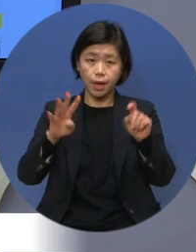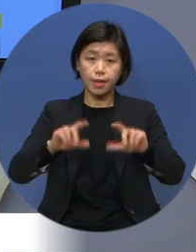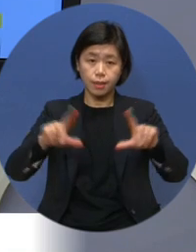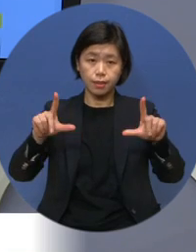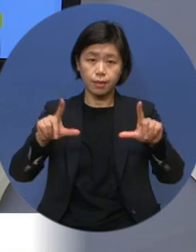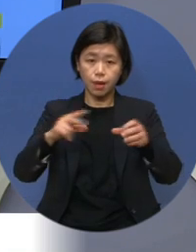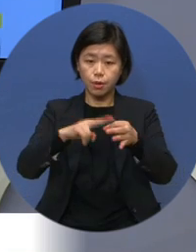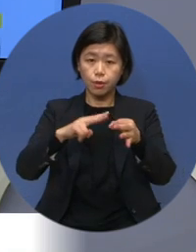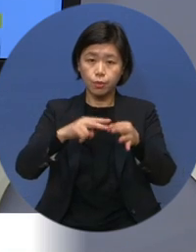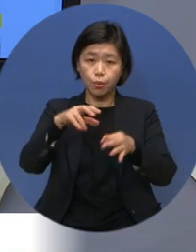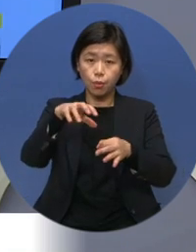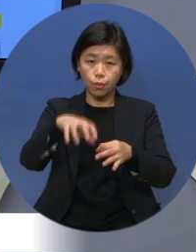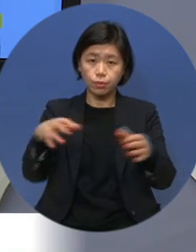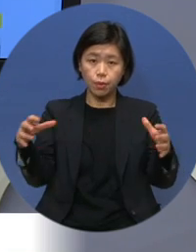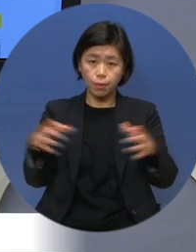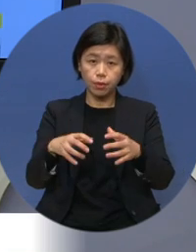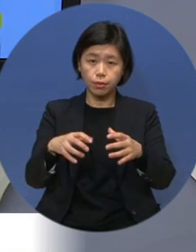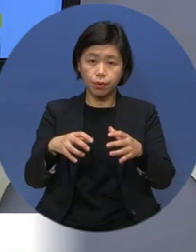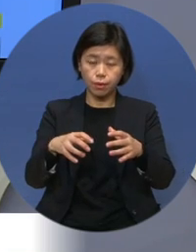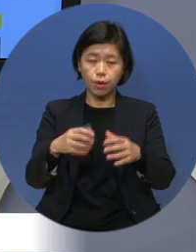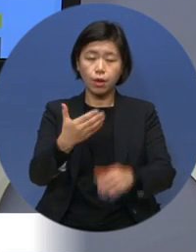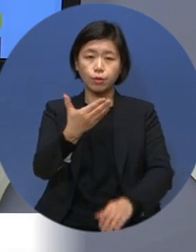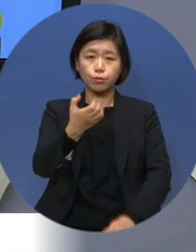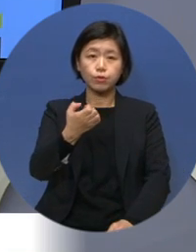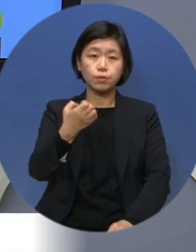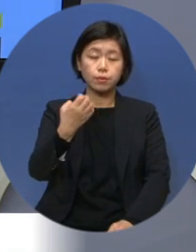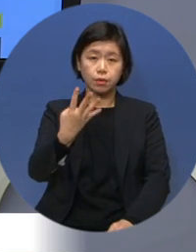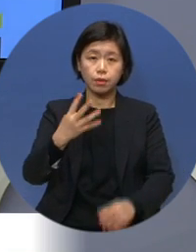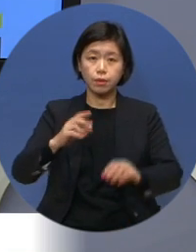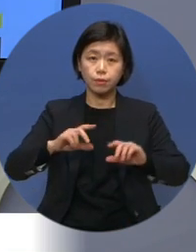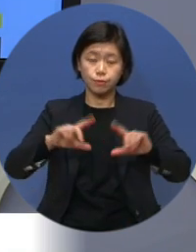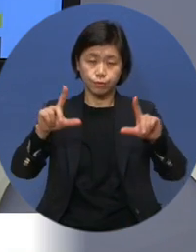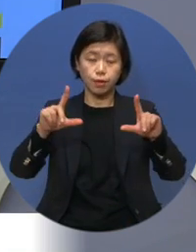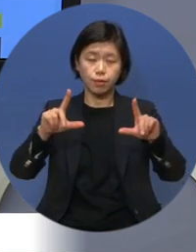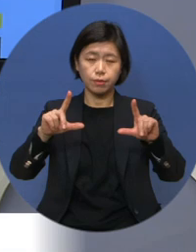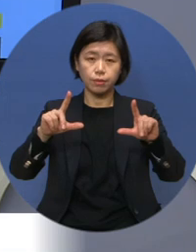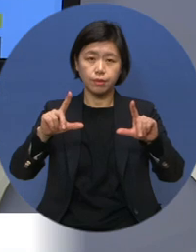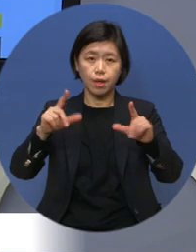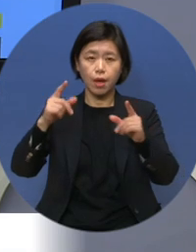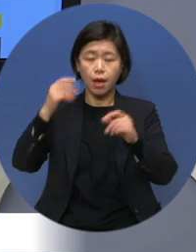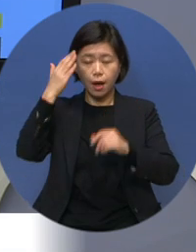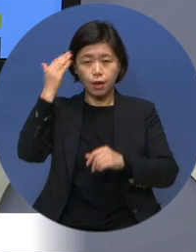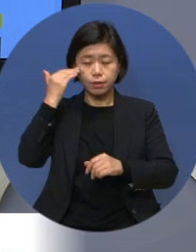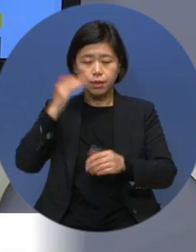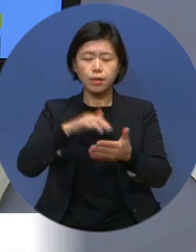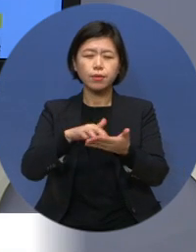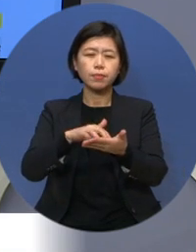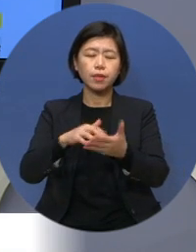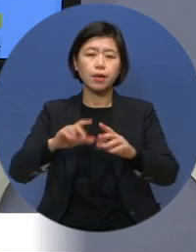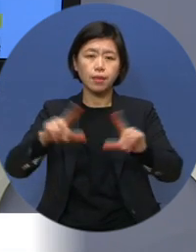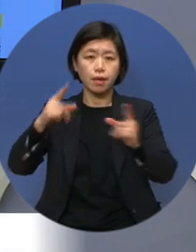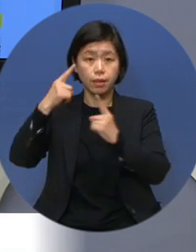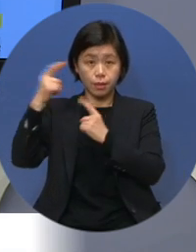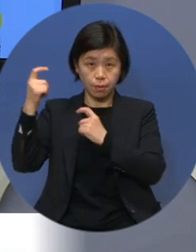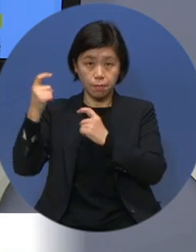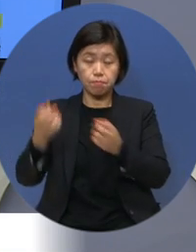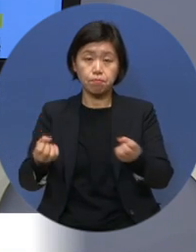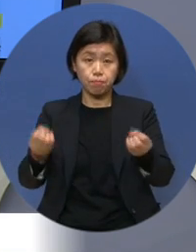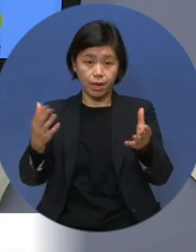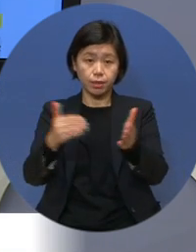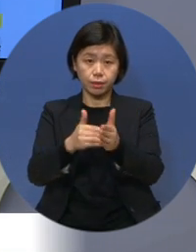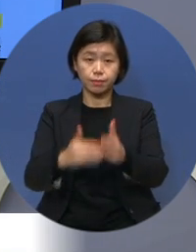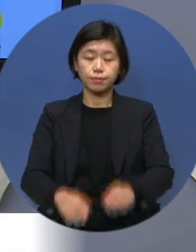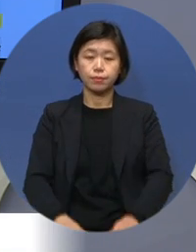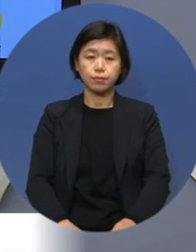14주년 한글 전 짜이 날 기념식을 개최했습니다 한글 점자 에 날은 1926년